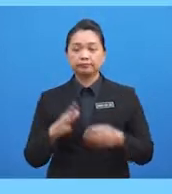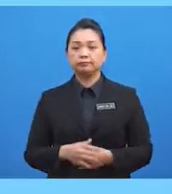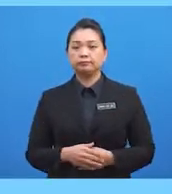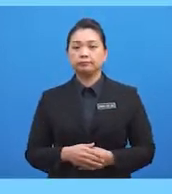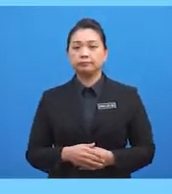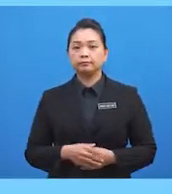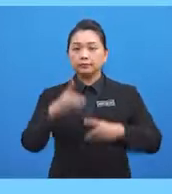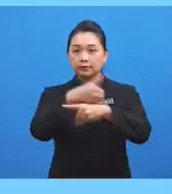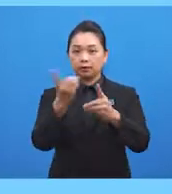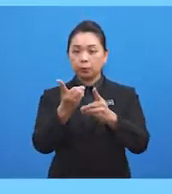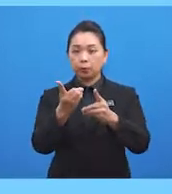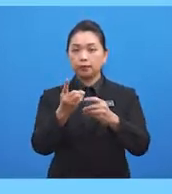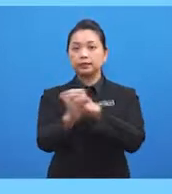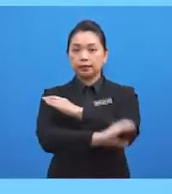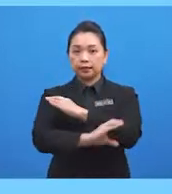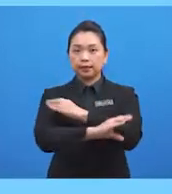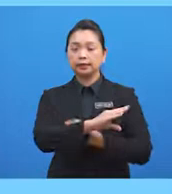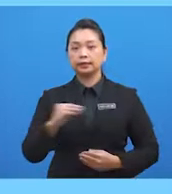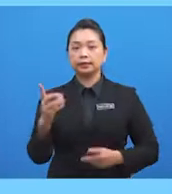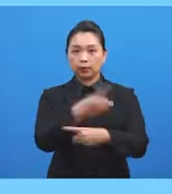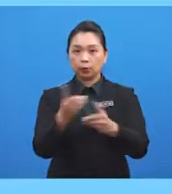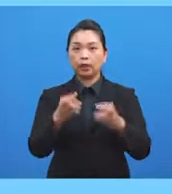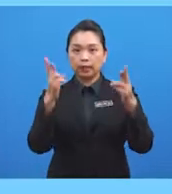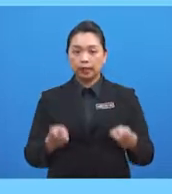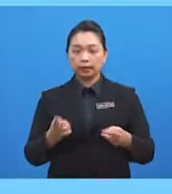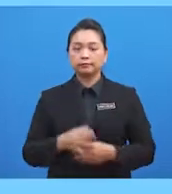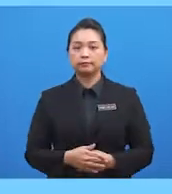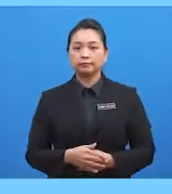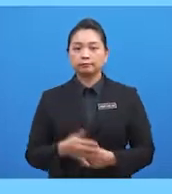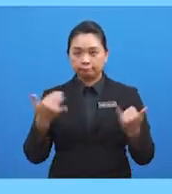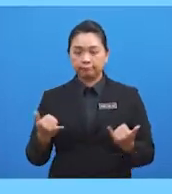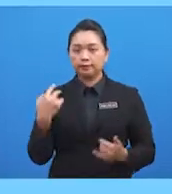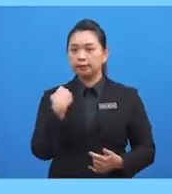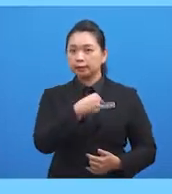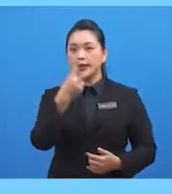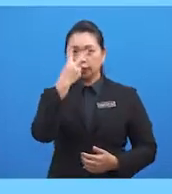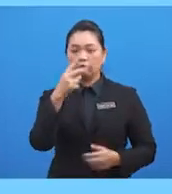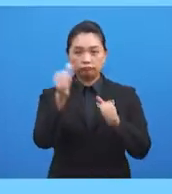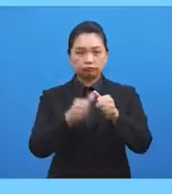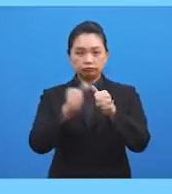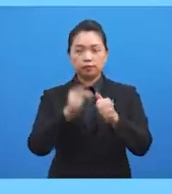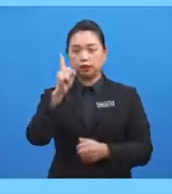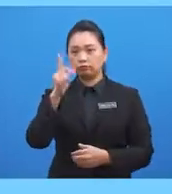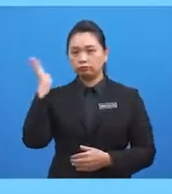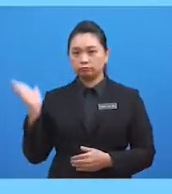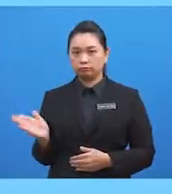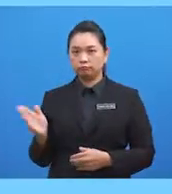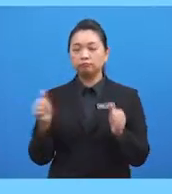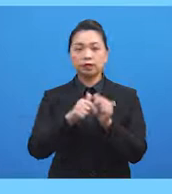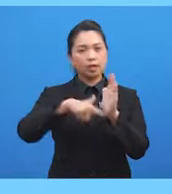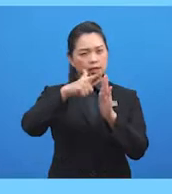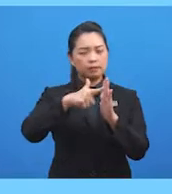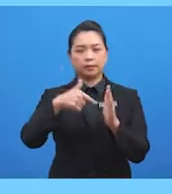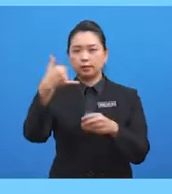sebagai Dewan Negara dan Dewan Rakyat. Mari kita kenali satu persatu komponen ini dengan lebih